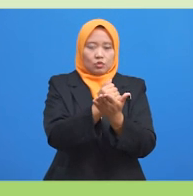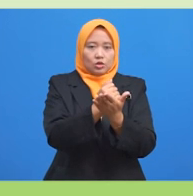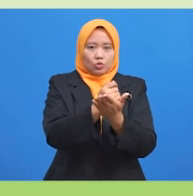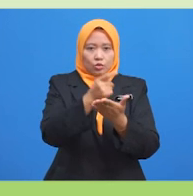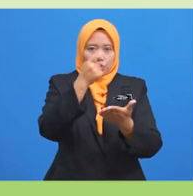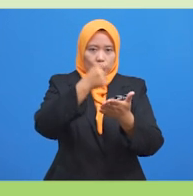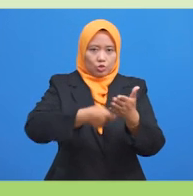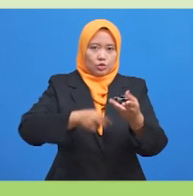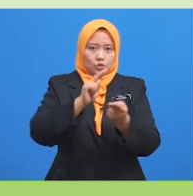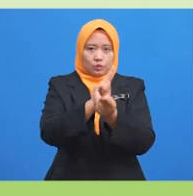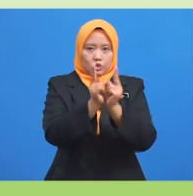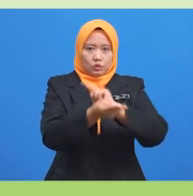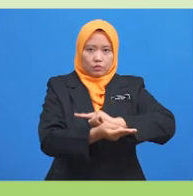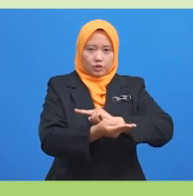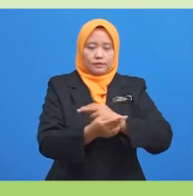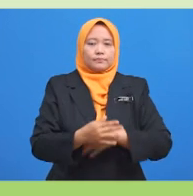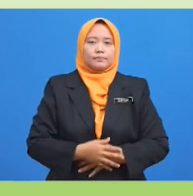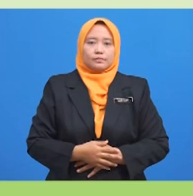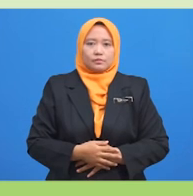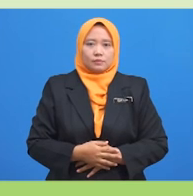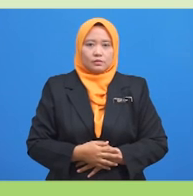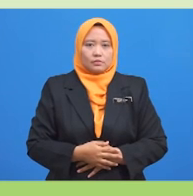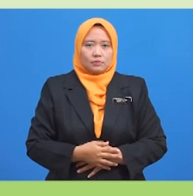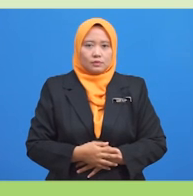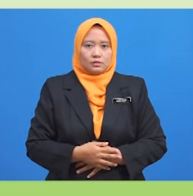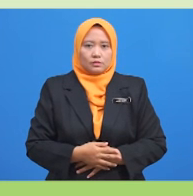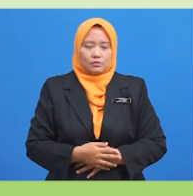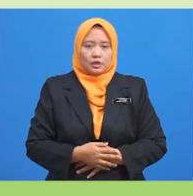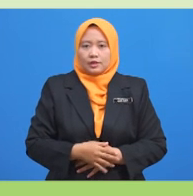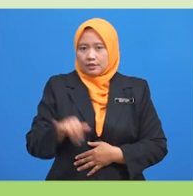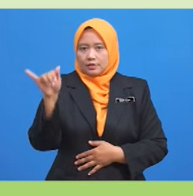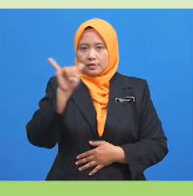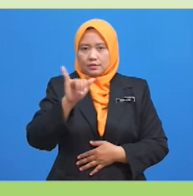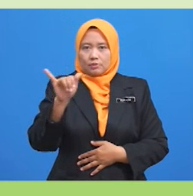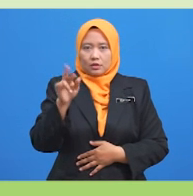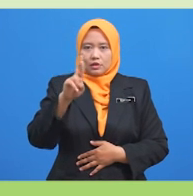dengan bil air dan elektrik. Kos berubah sama dengan